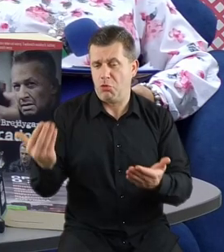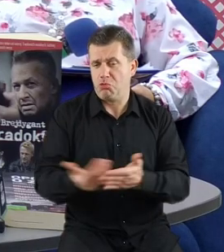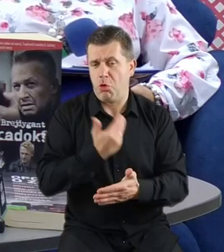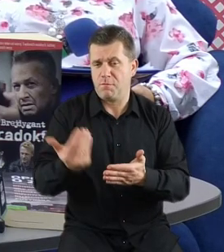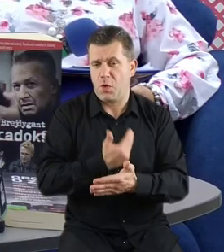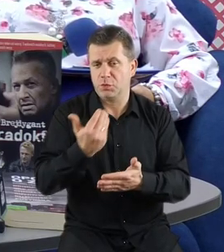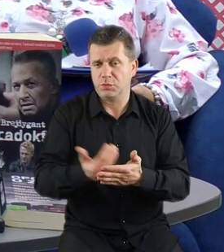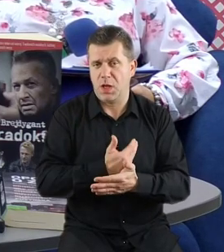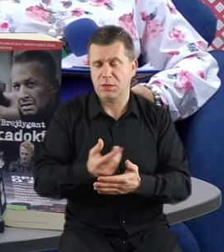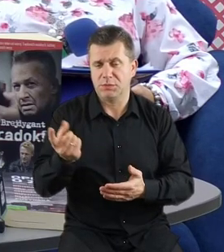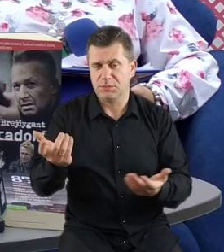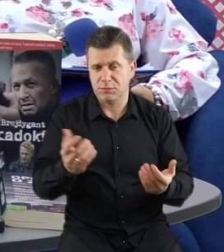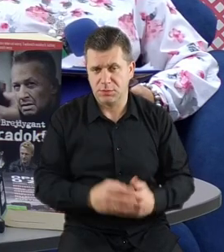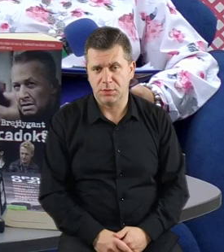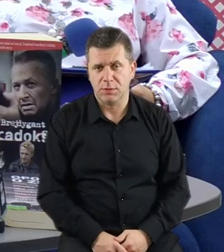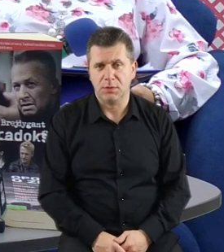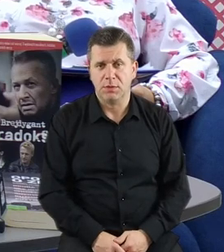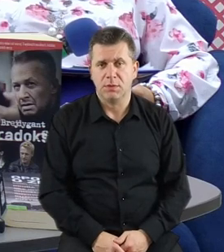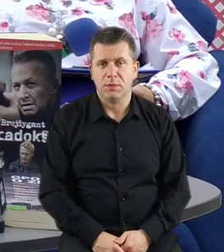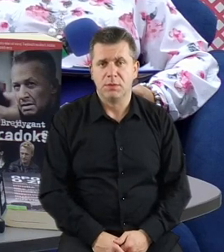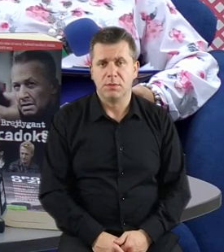nowoczesną, wprowadzała formułę, mianowicie była